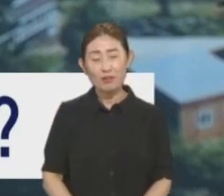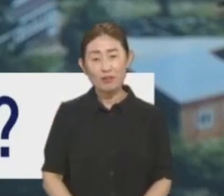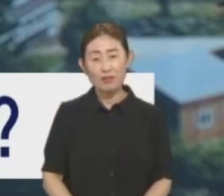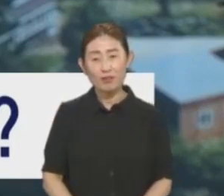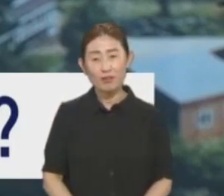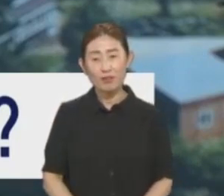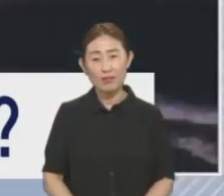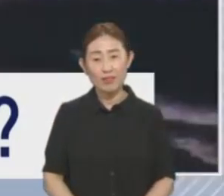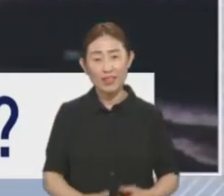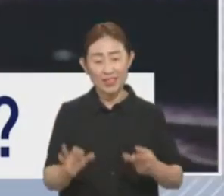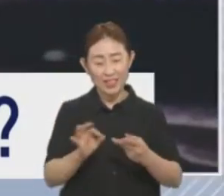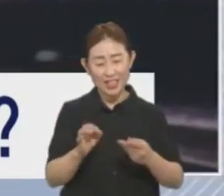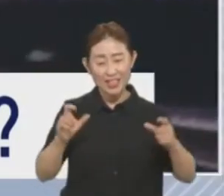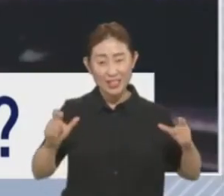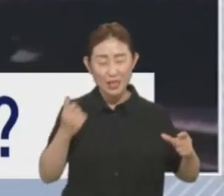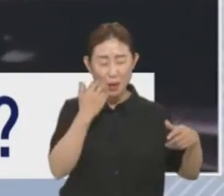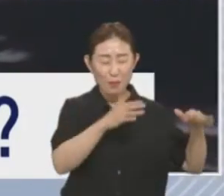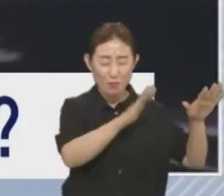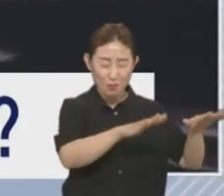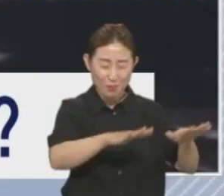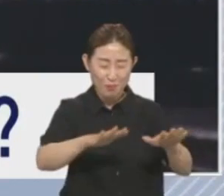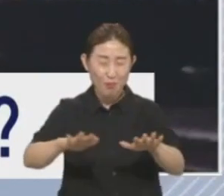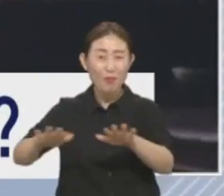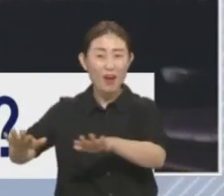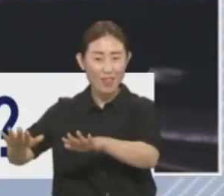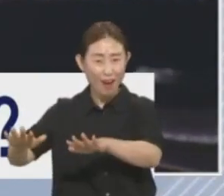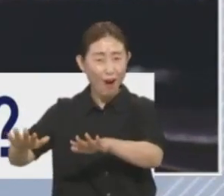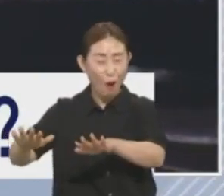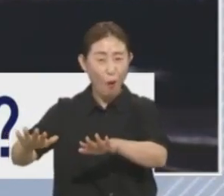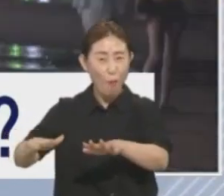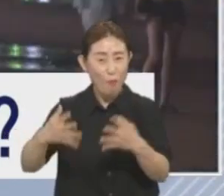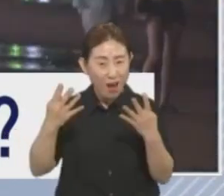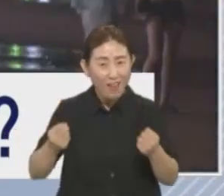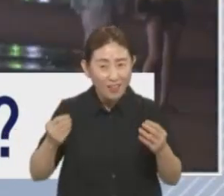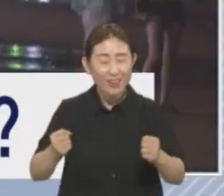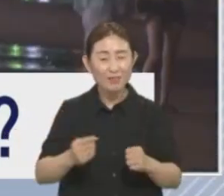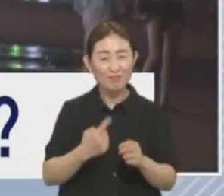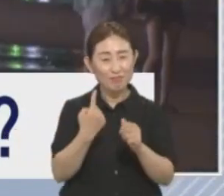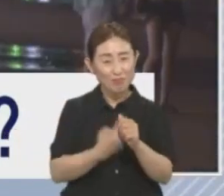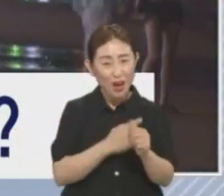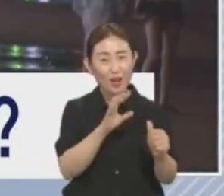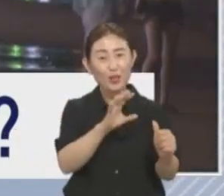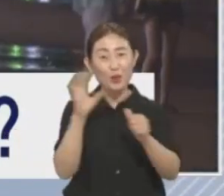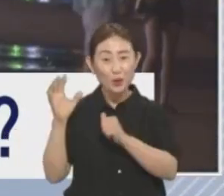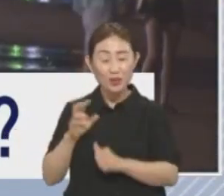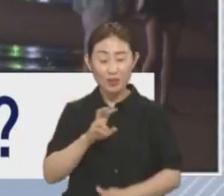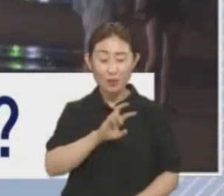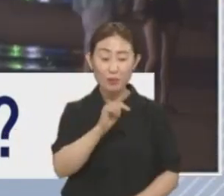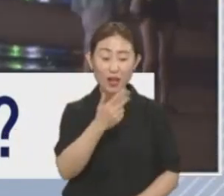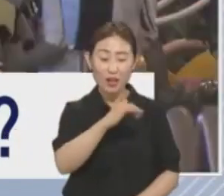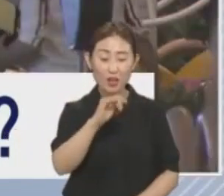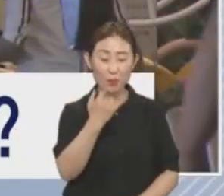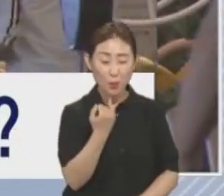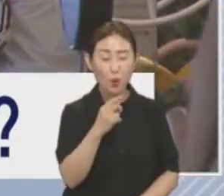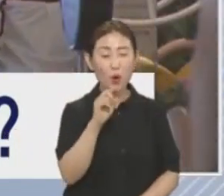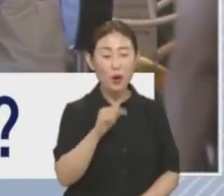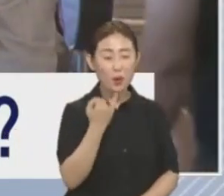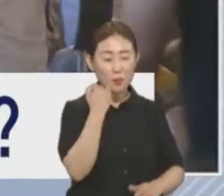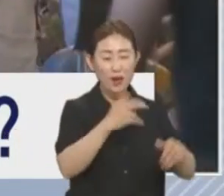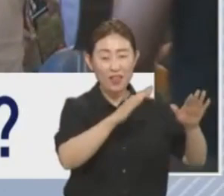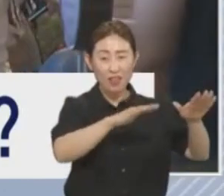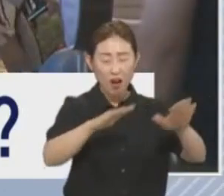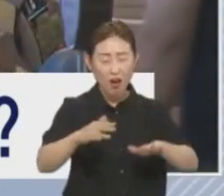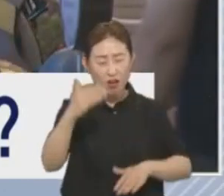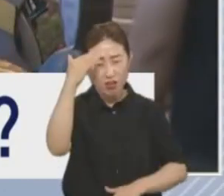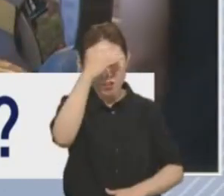있는 해수욕장을 최대한 특색을 살리면서 우리 만리포 해수욕장의 경우에는 젊은 분들이 많이